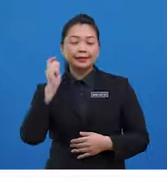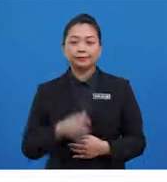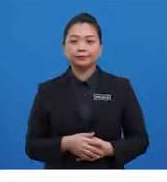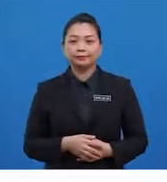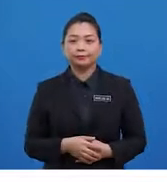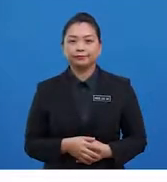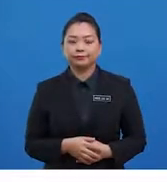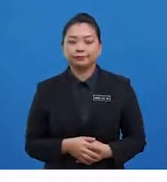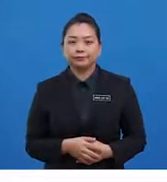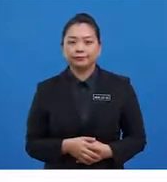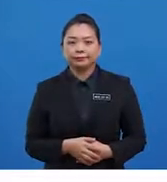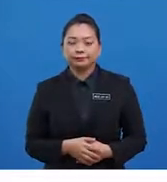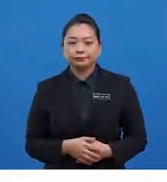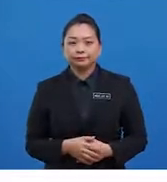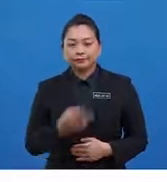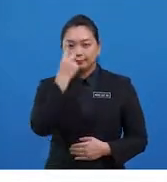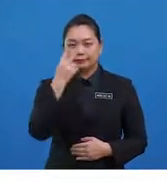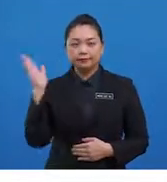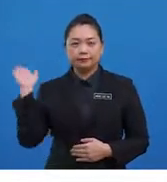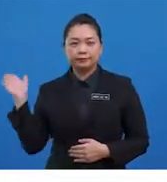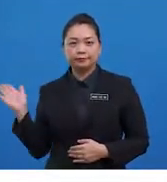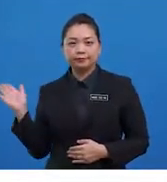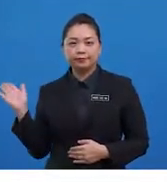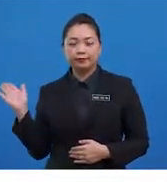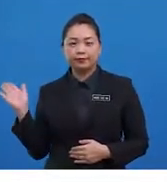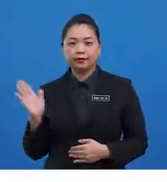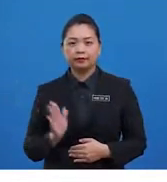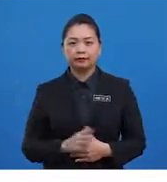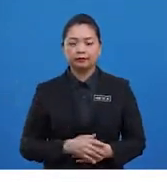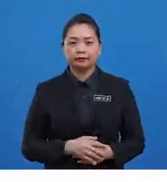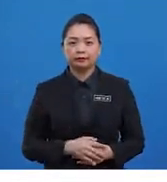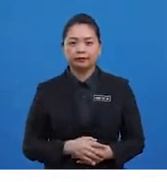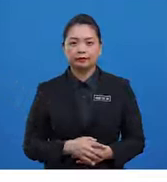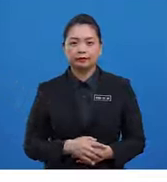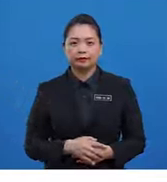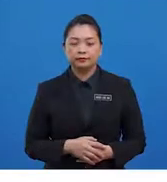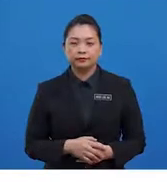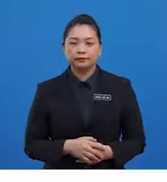tadi. Mari kita lihat soalan yang dikemukakan oleh cikgu.